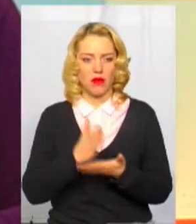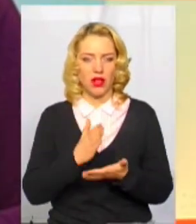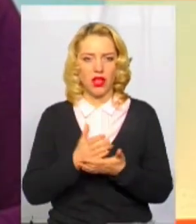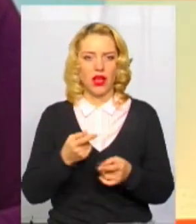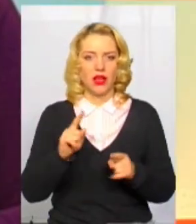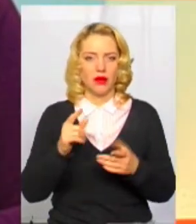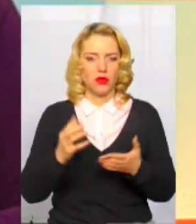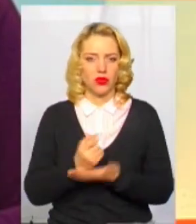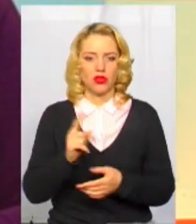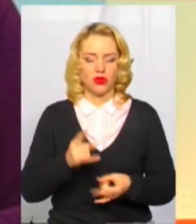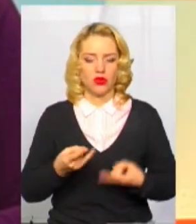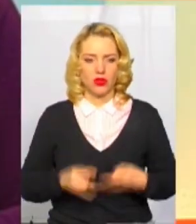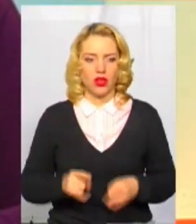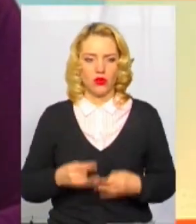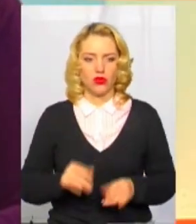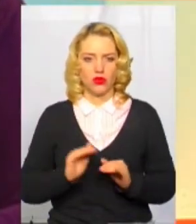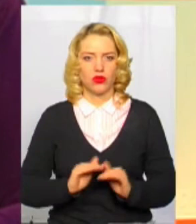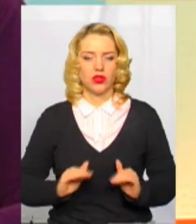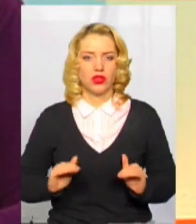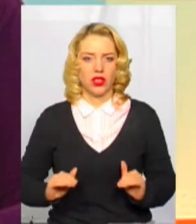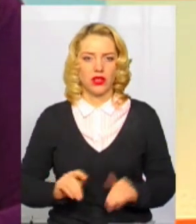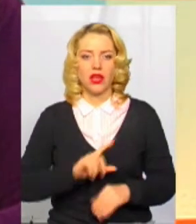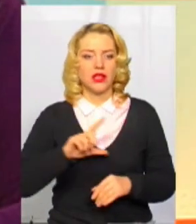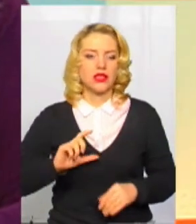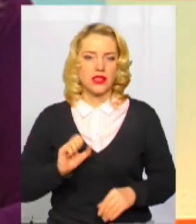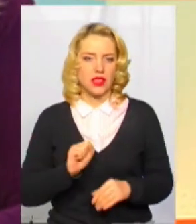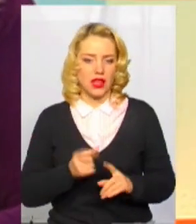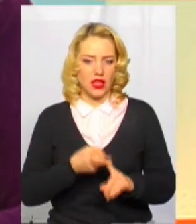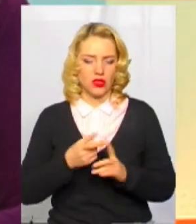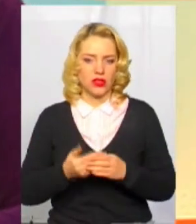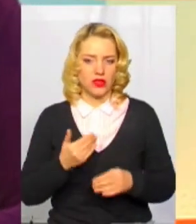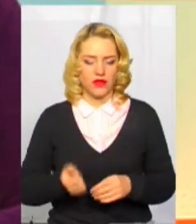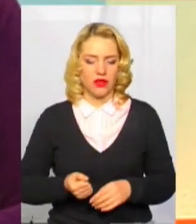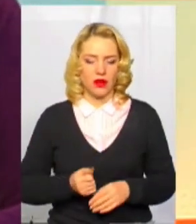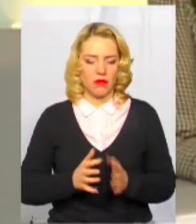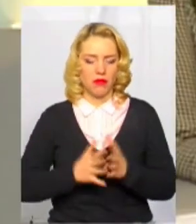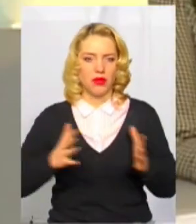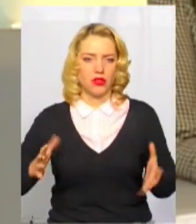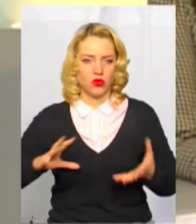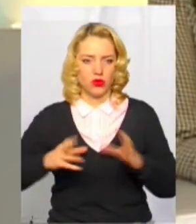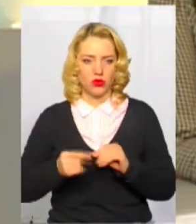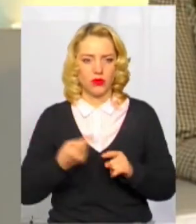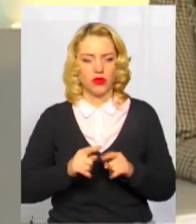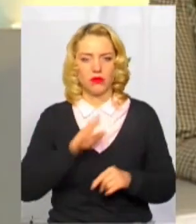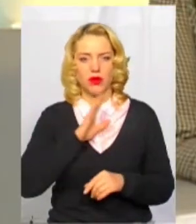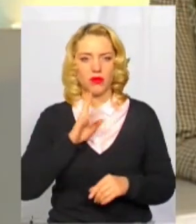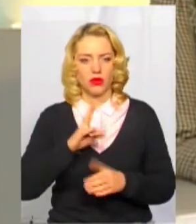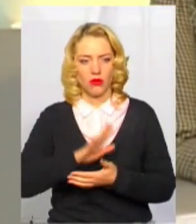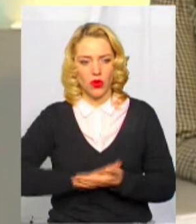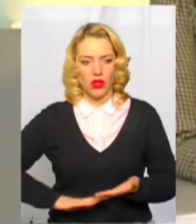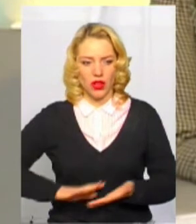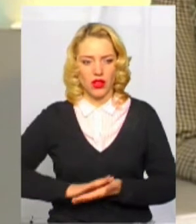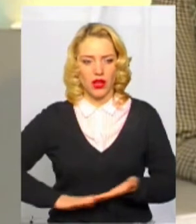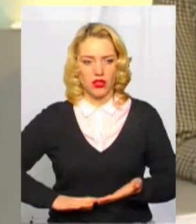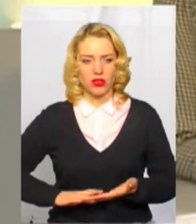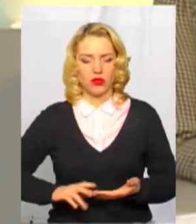що народжують дітей від залежності від більшої суми ті мами, які в подальшому